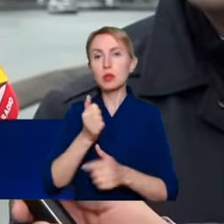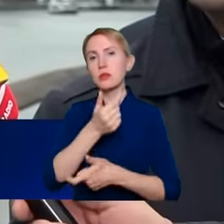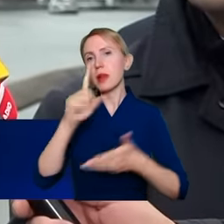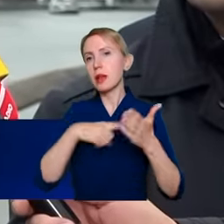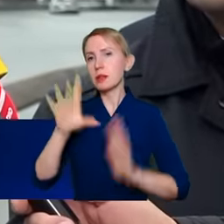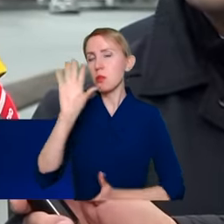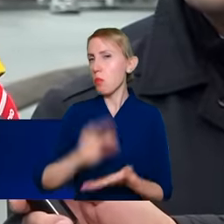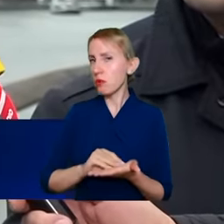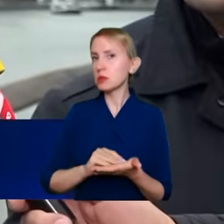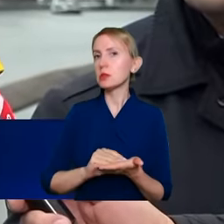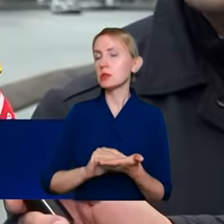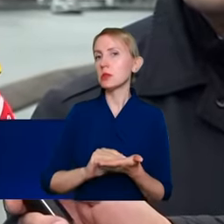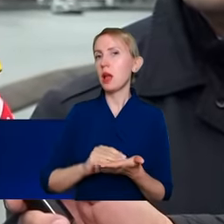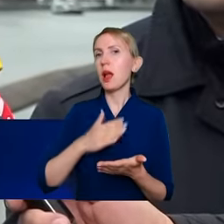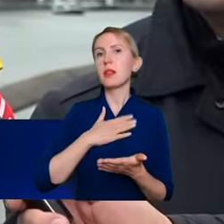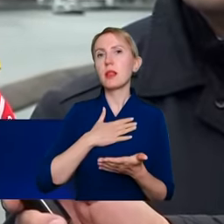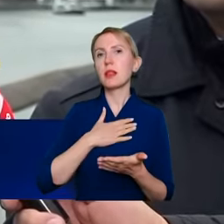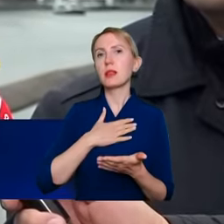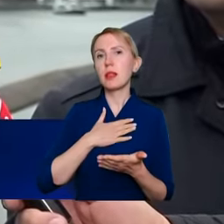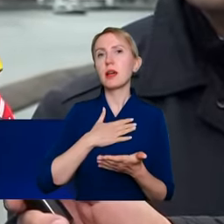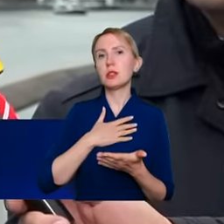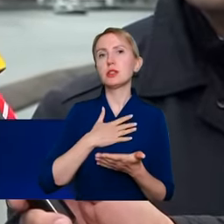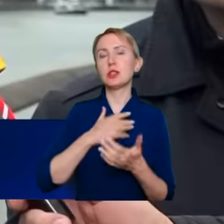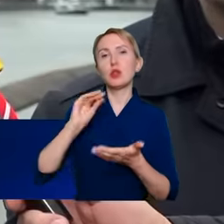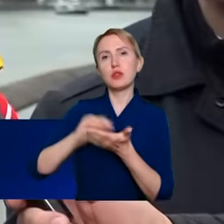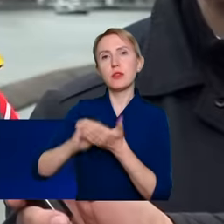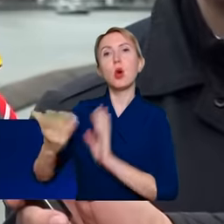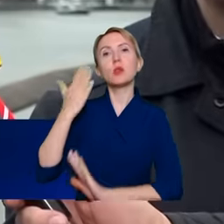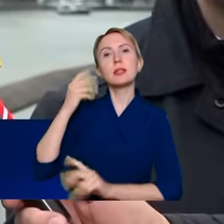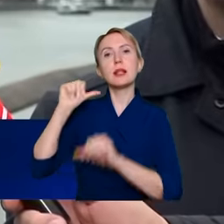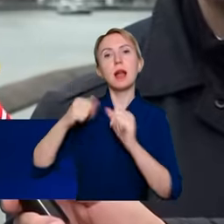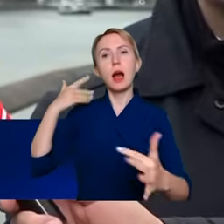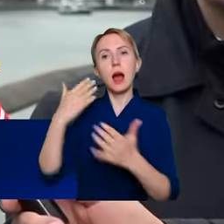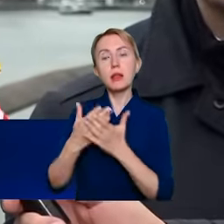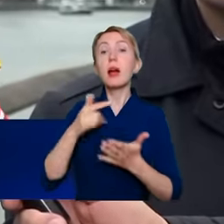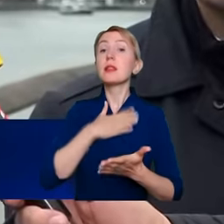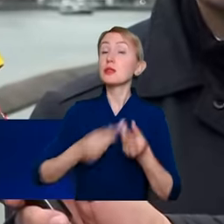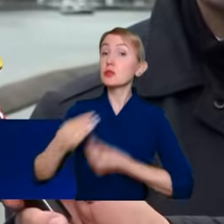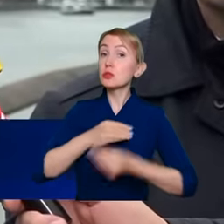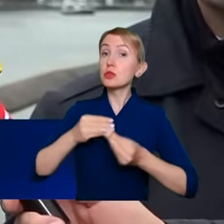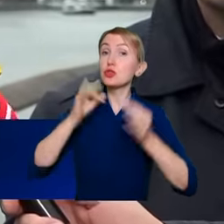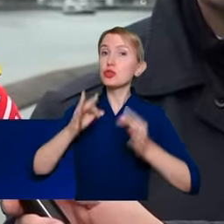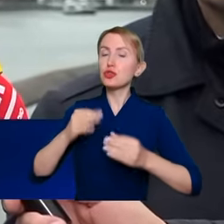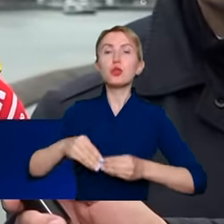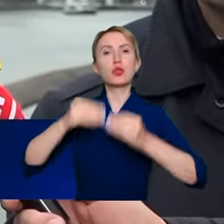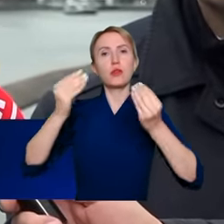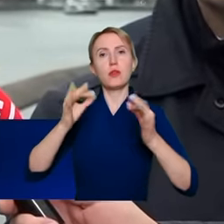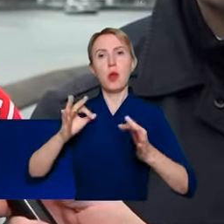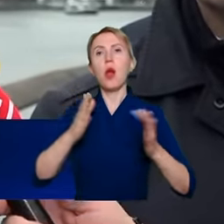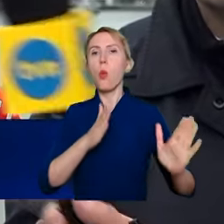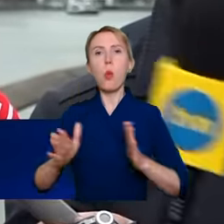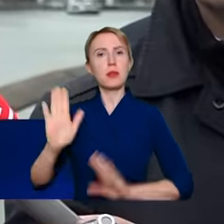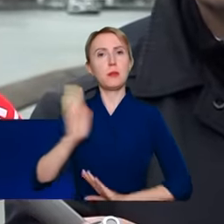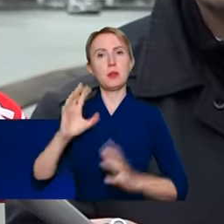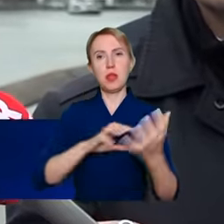podkreślaniem tutaj naszego dorobku tych ostatnich lat i także naszego wkładu w dzisiaj budowanie tego, co się nazywa ładem i bezpieczeństwem na